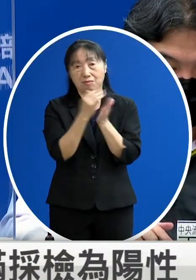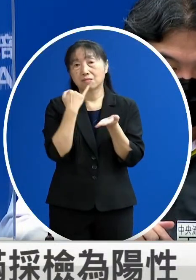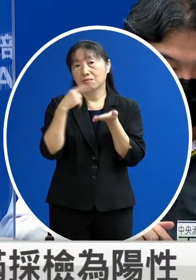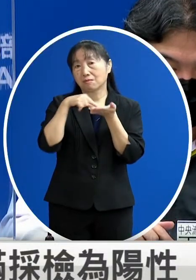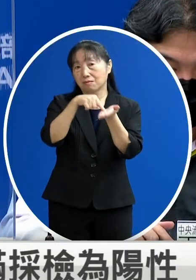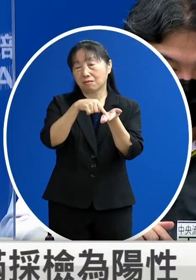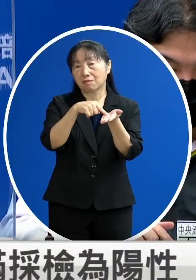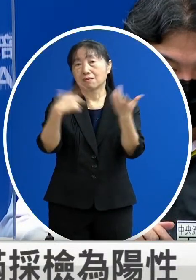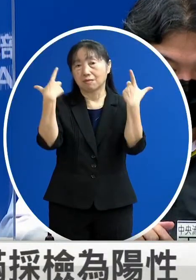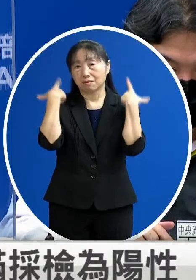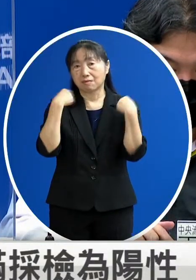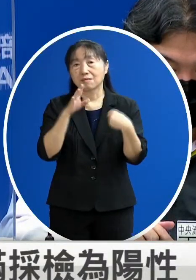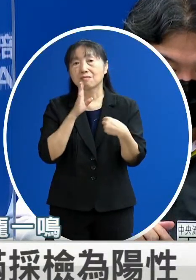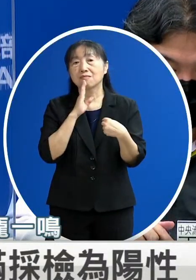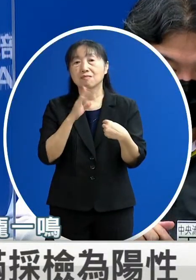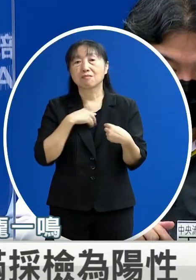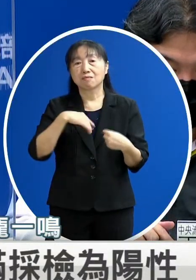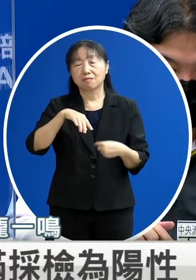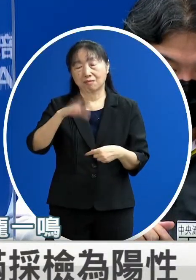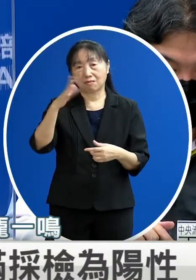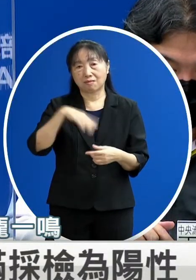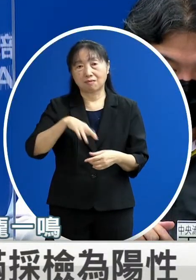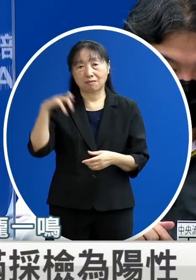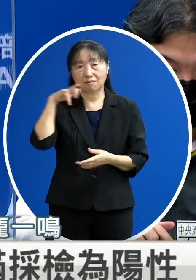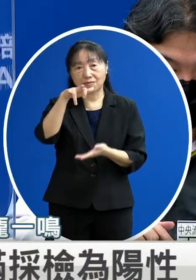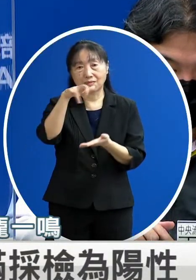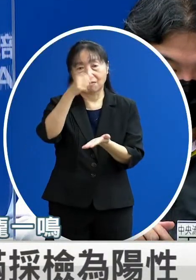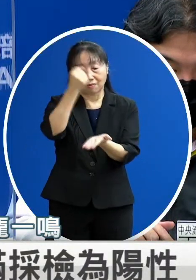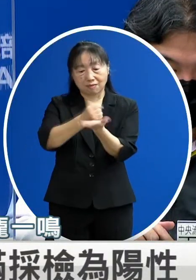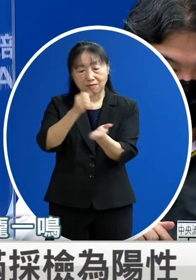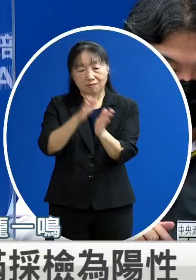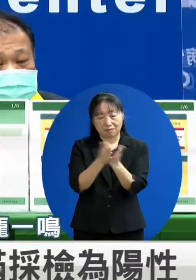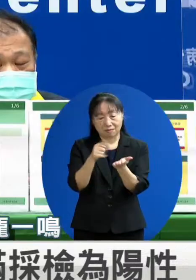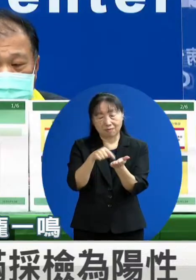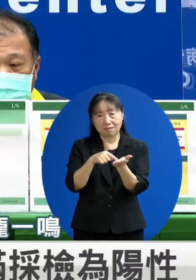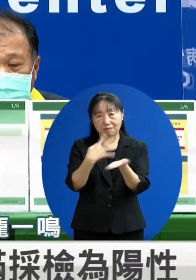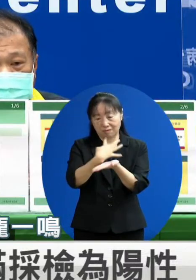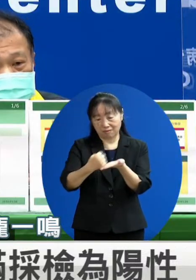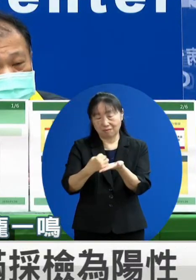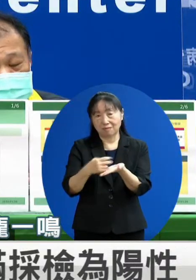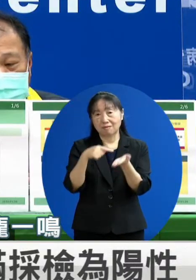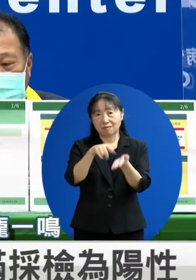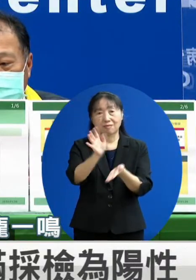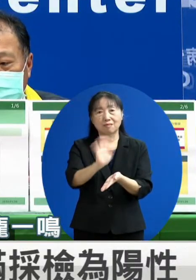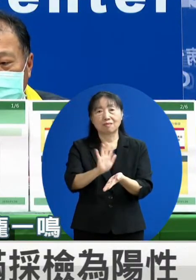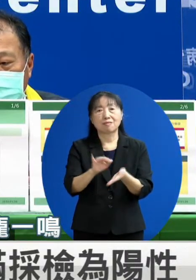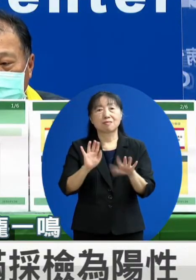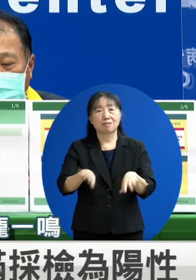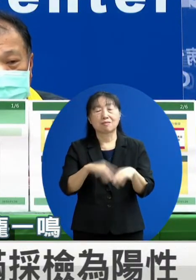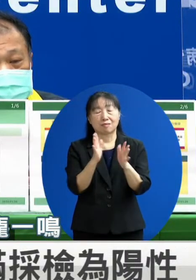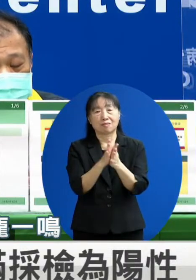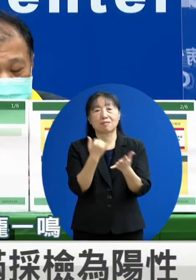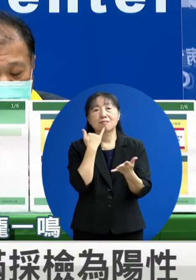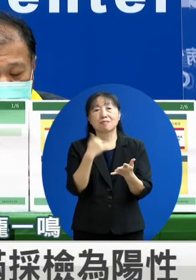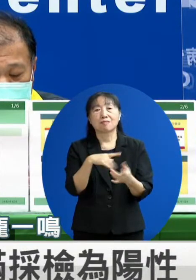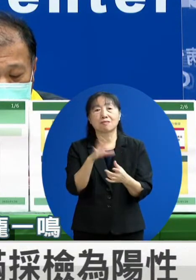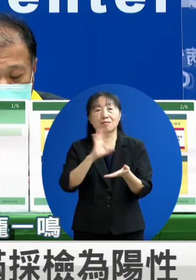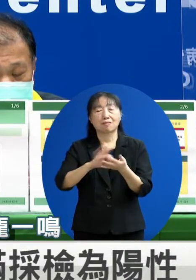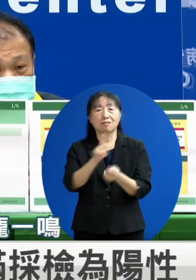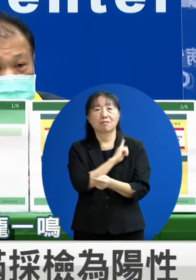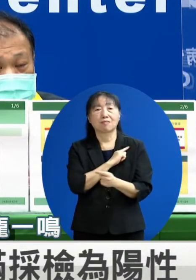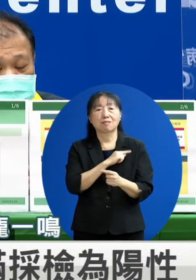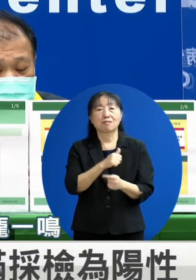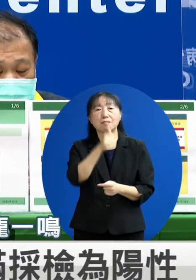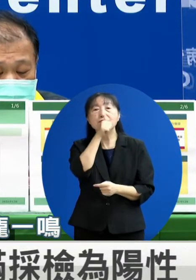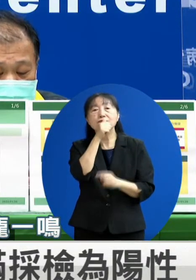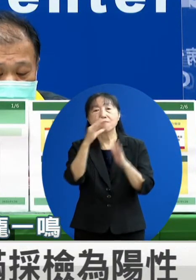有要用护照号码来申请，那现在不需要用护照号码，可是还是有各自的考虑，所以用护号